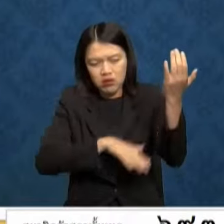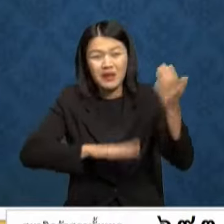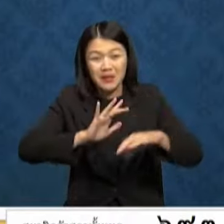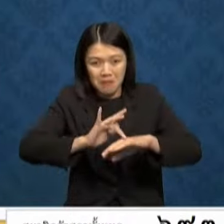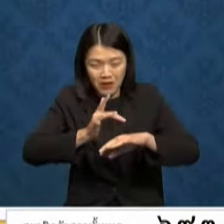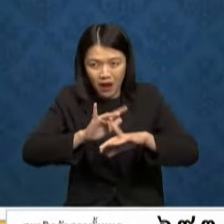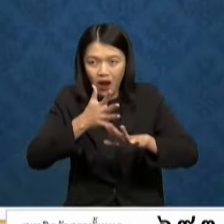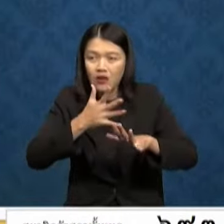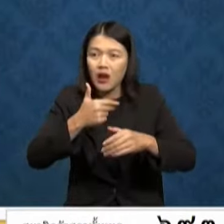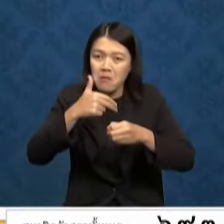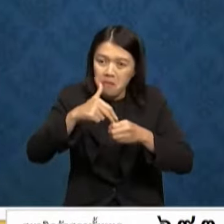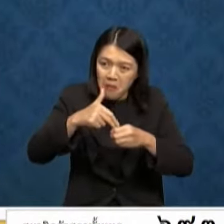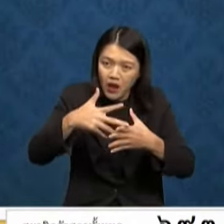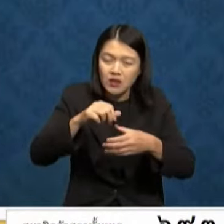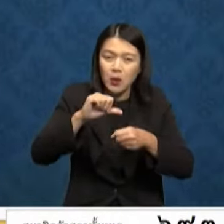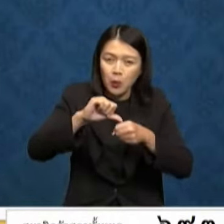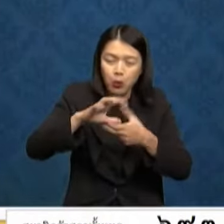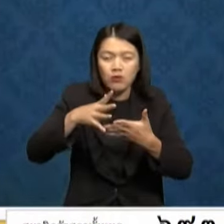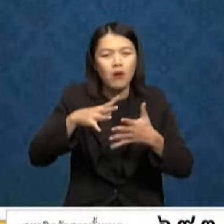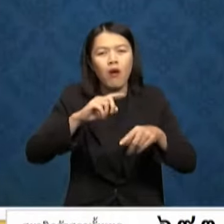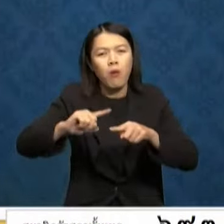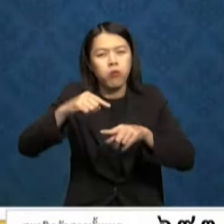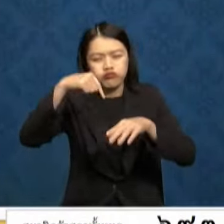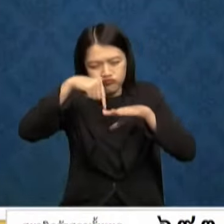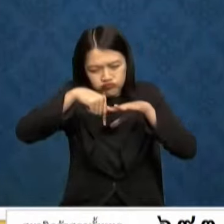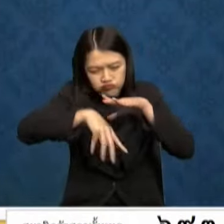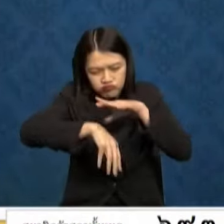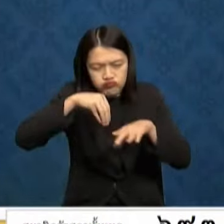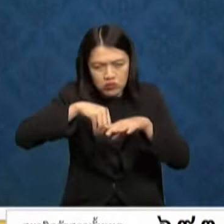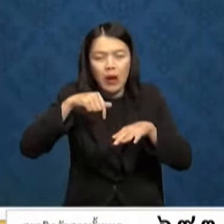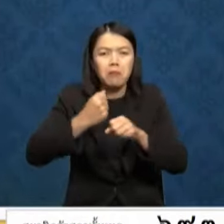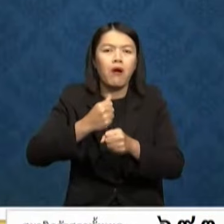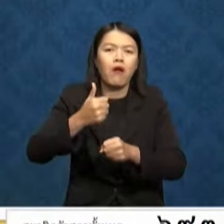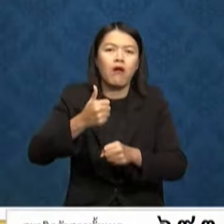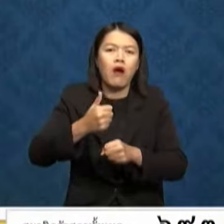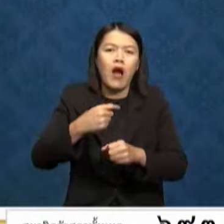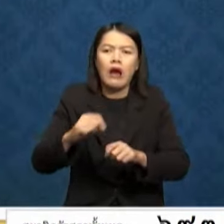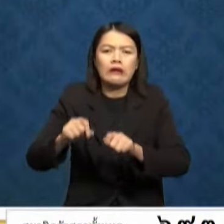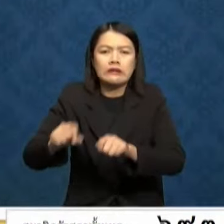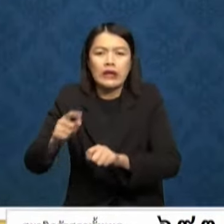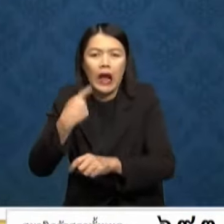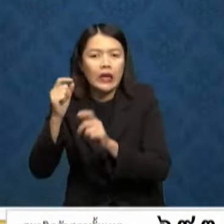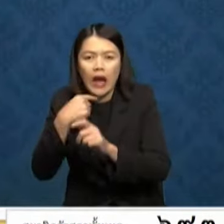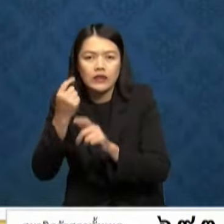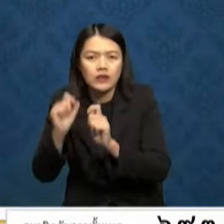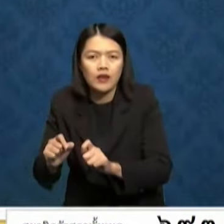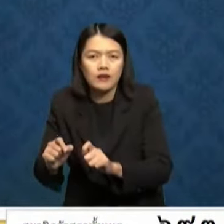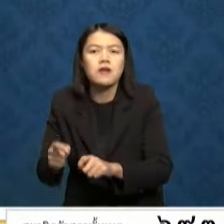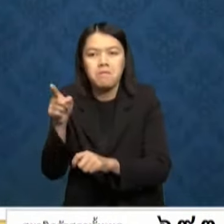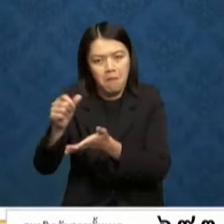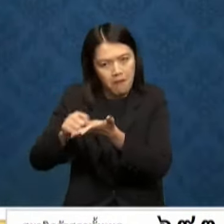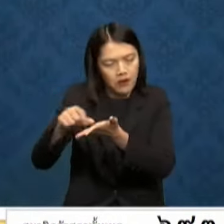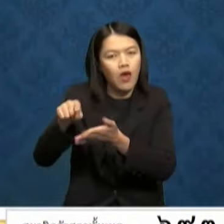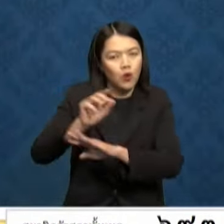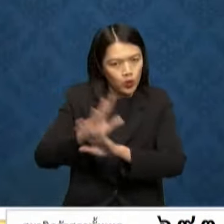ธรรมชาติมีโปติมีปิโตรเลียมมีก๊าซธรรมชาติใครไปเซ็นกับใครไว้ตามไปแก้ไข